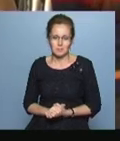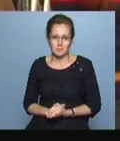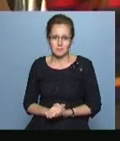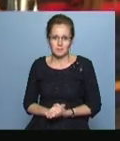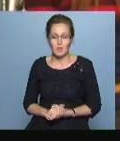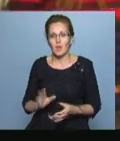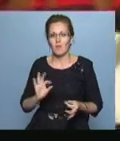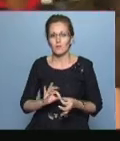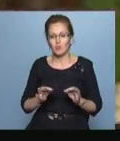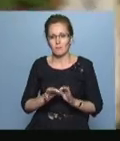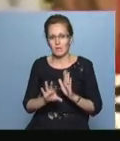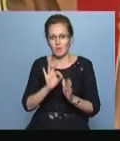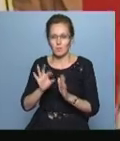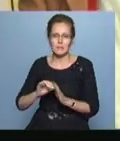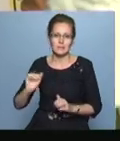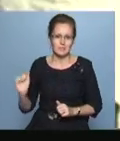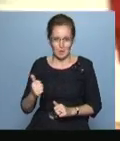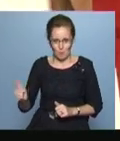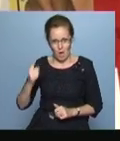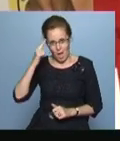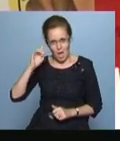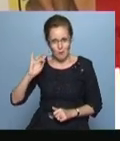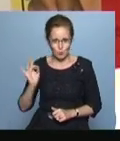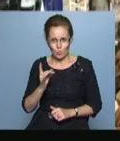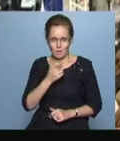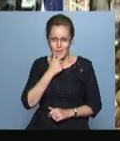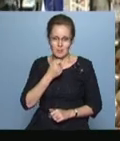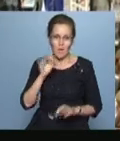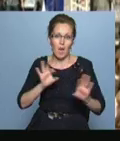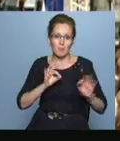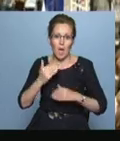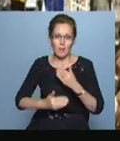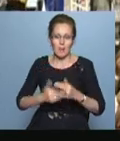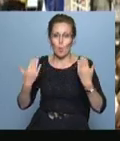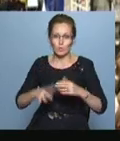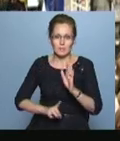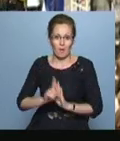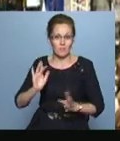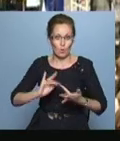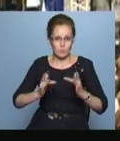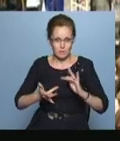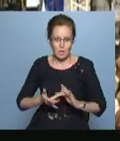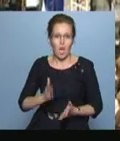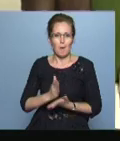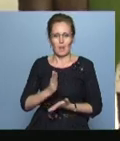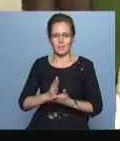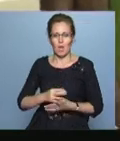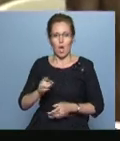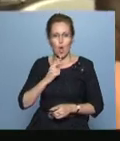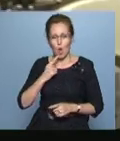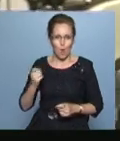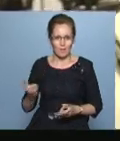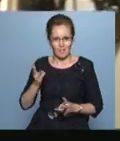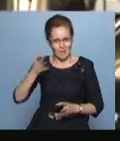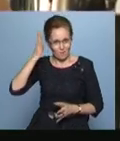В Ижевске выберут самую рыжую красавицу. Отборочный этап уже стартовал в соцсети. Обладательницам огненной шевелюры нужно заполнить